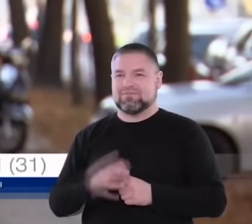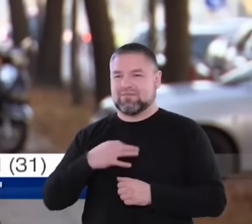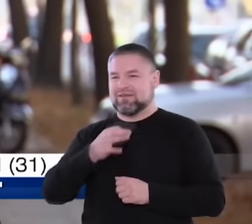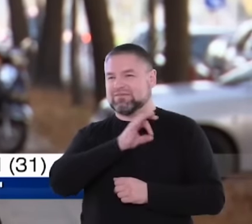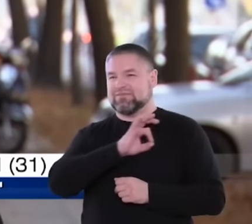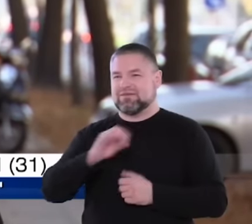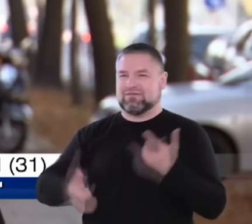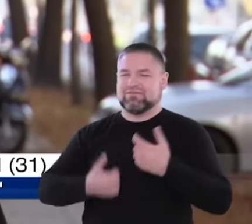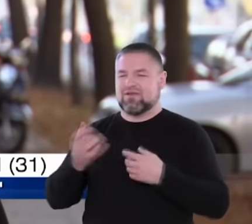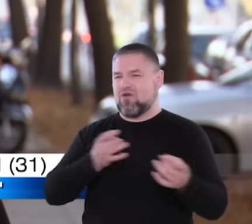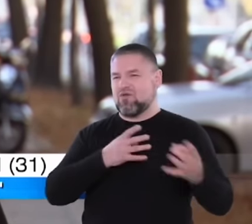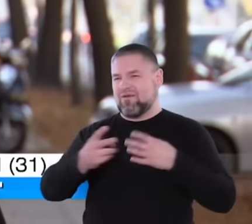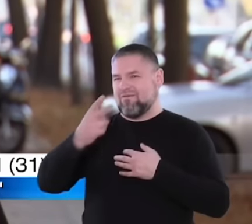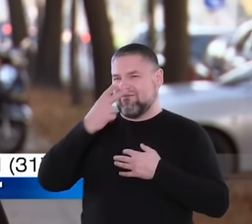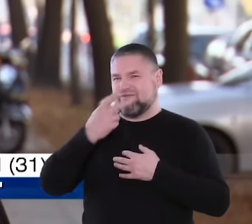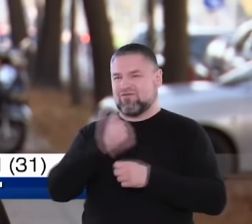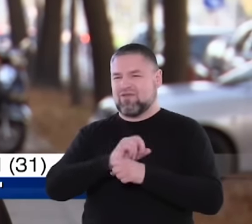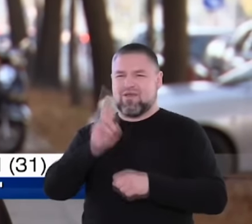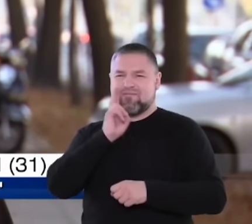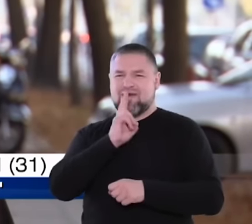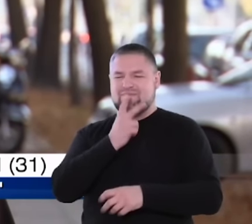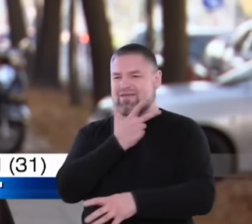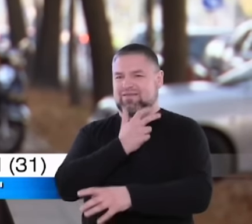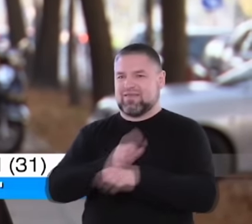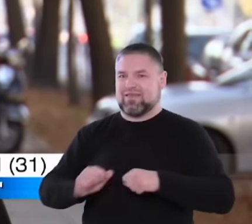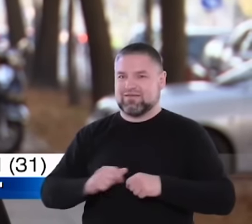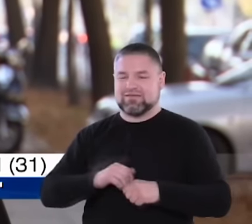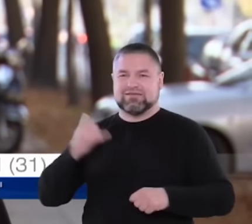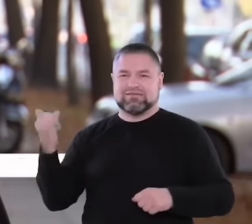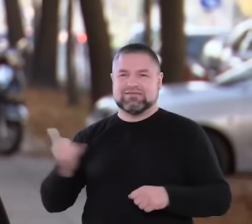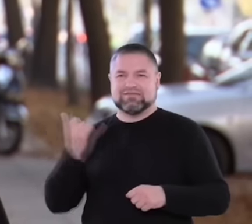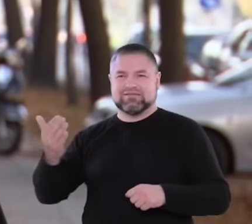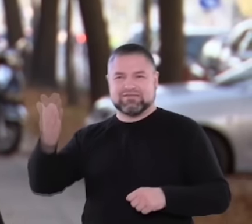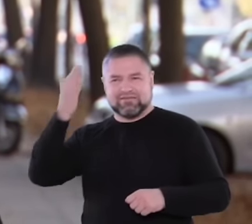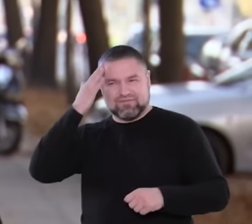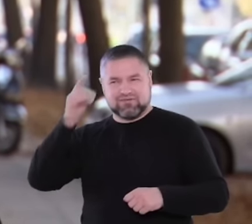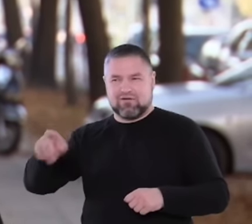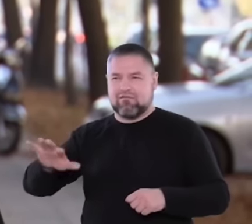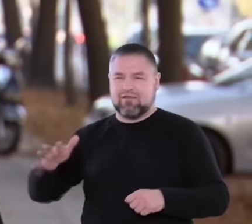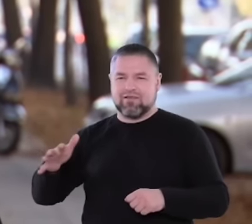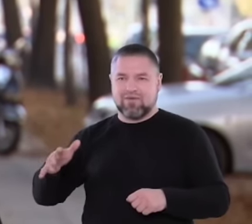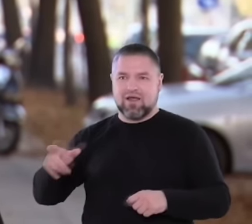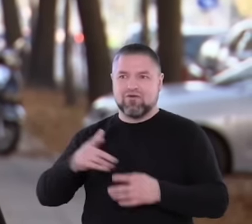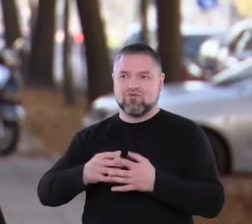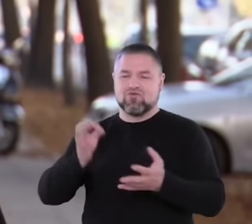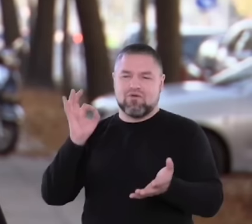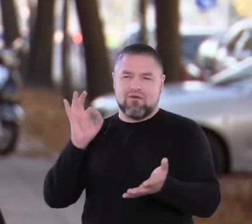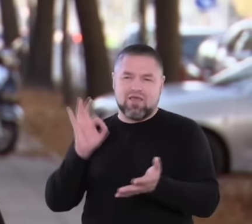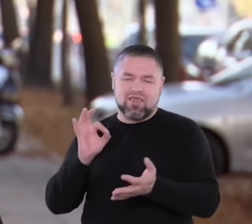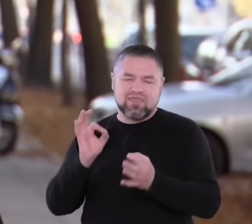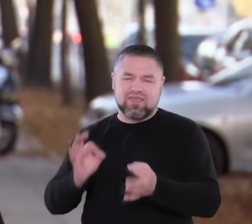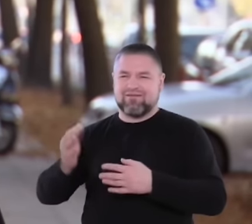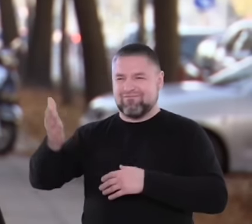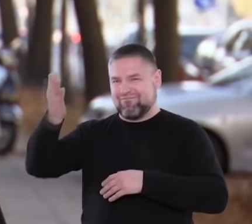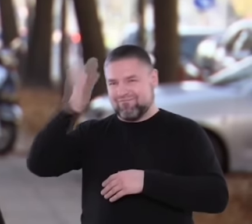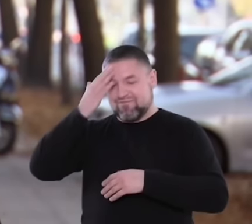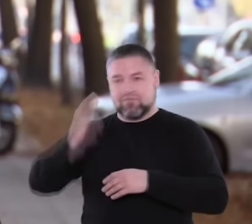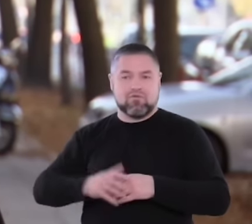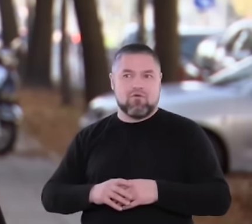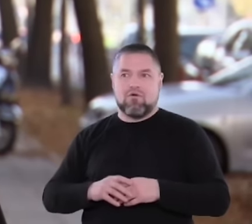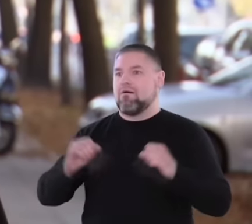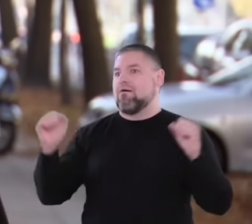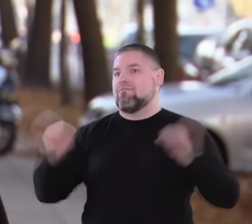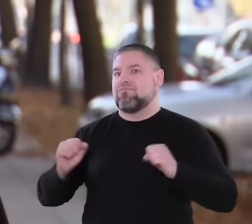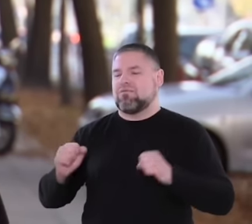Zgrywałem się. A przecież od razu widać, że to nie jego matka. Zawsze wiedziałem, że z gościem coś jest nie tak, ale teraz już mnie rozwalił. Ja